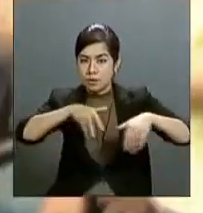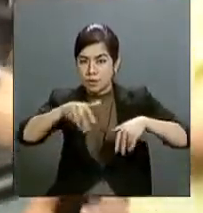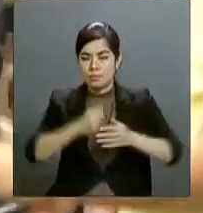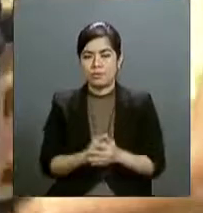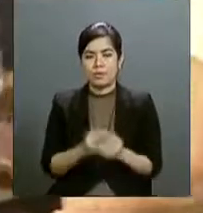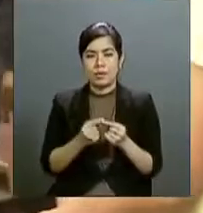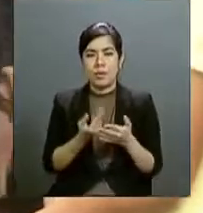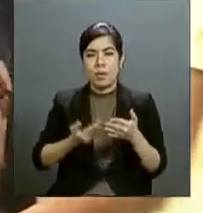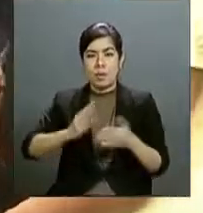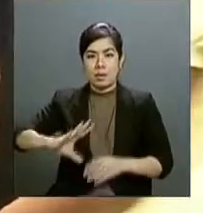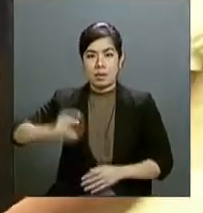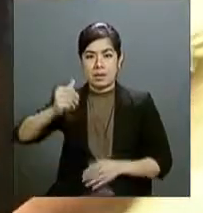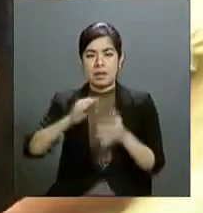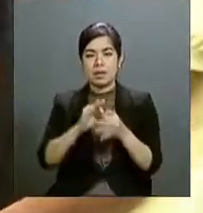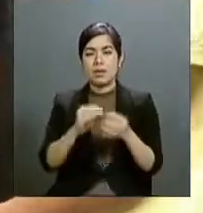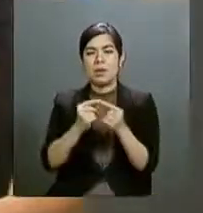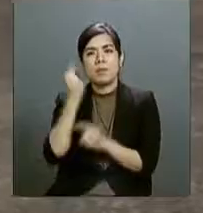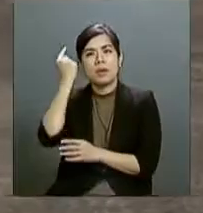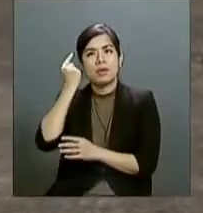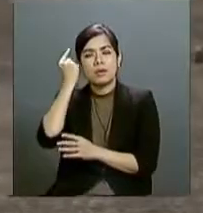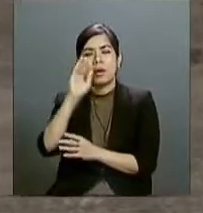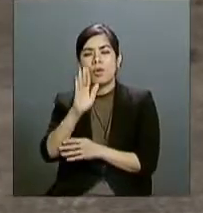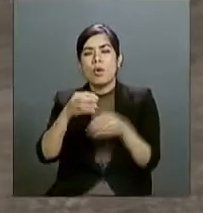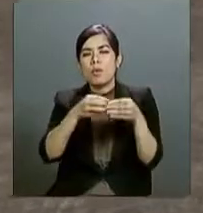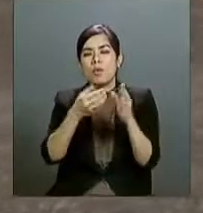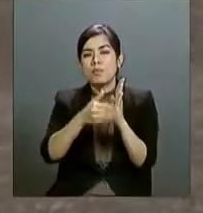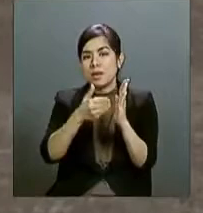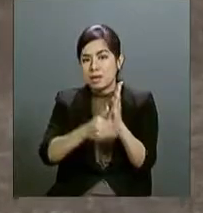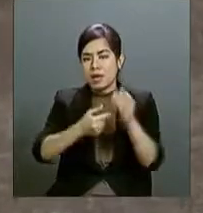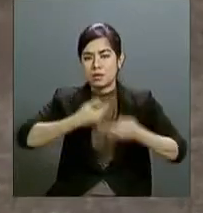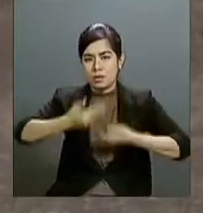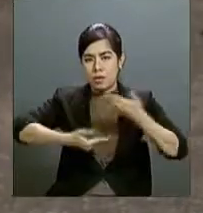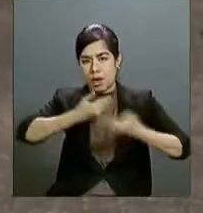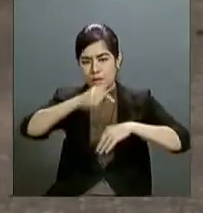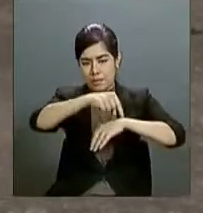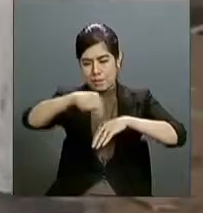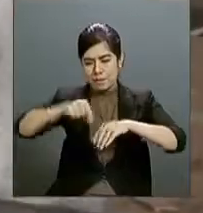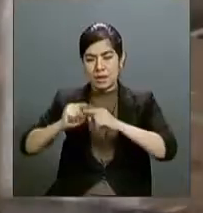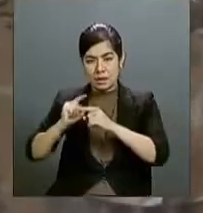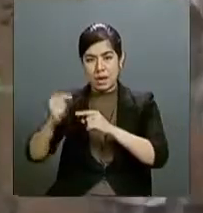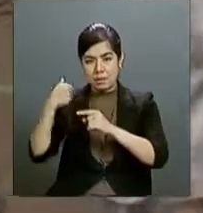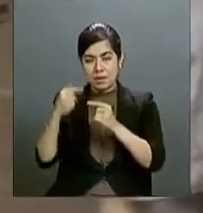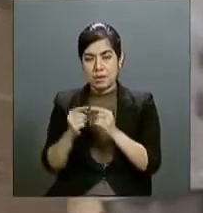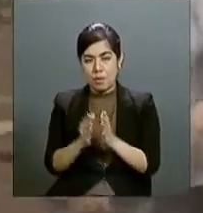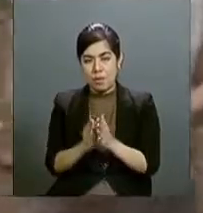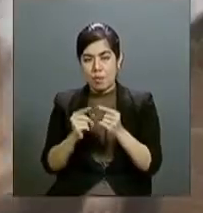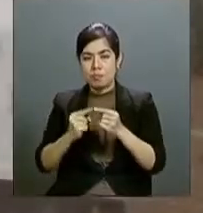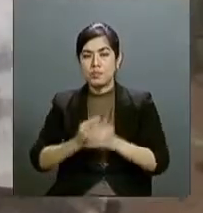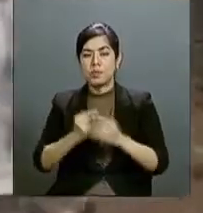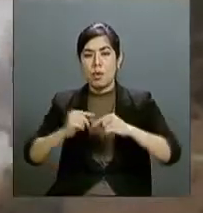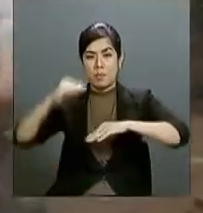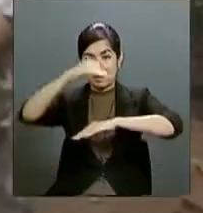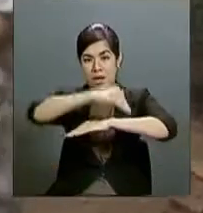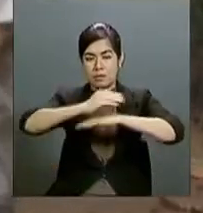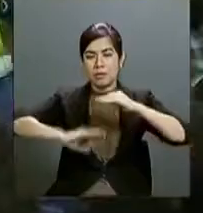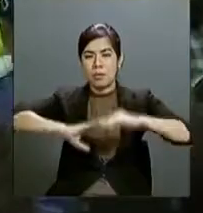สานตอนล่างนะคะชูศักยภาพส่งเสริมเขตการค้าชายแดนให้เติบโตและพัฒนาสะพานข้ามแม่น้ำโขงแห่งที่6จากอุบลราชธ